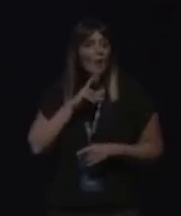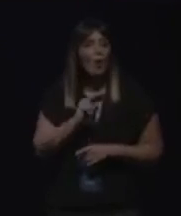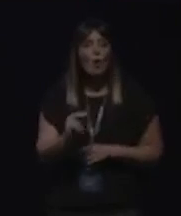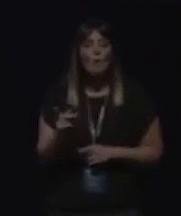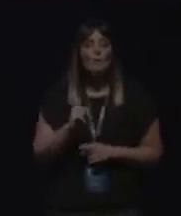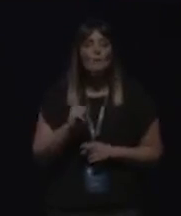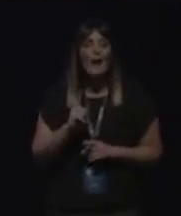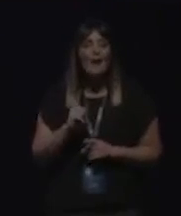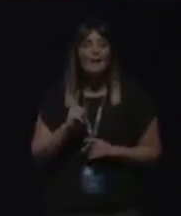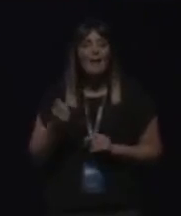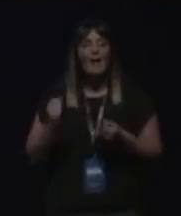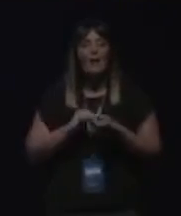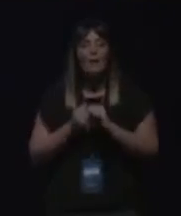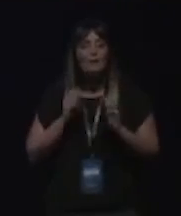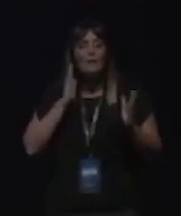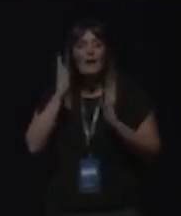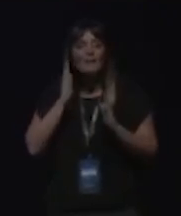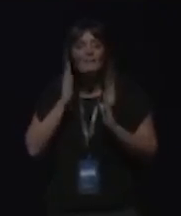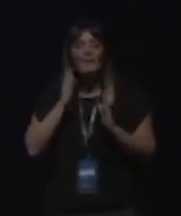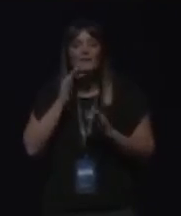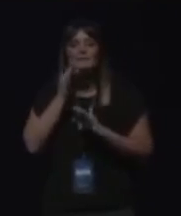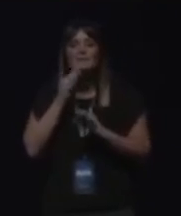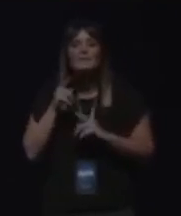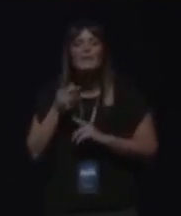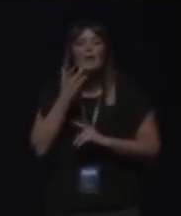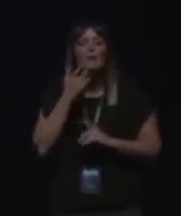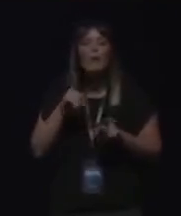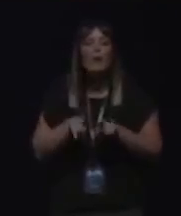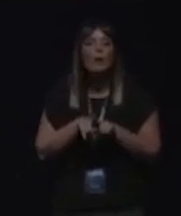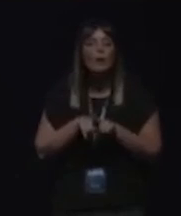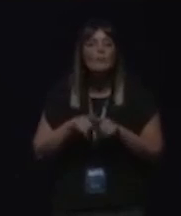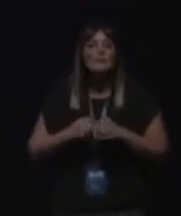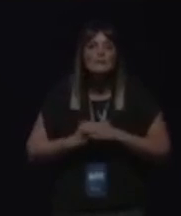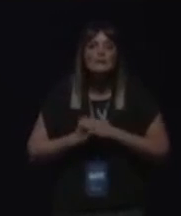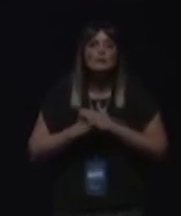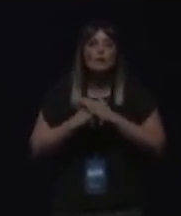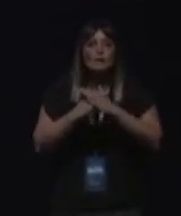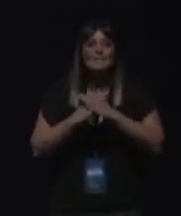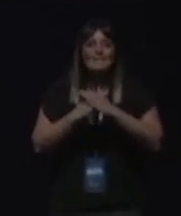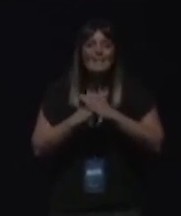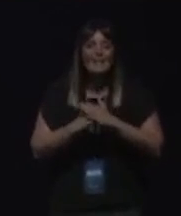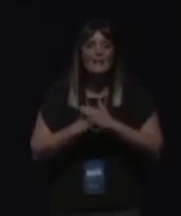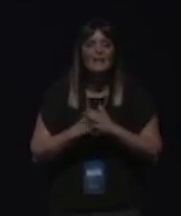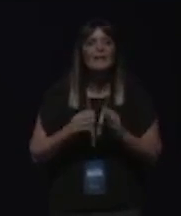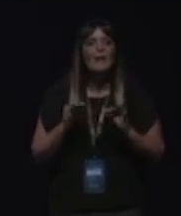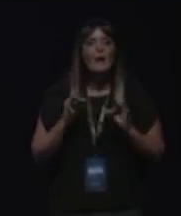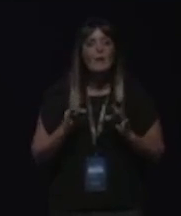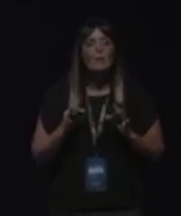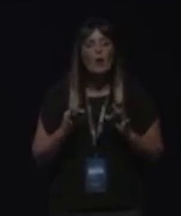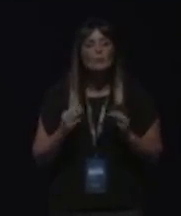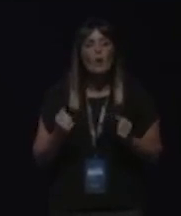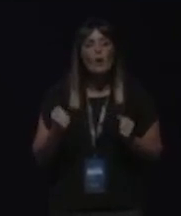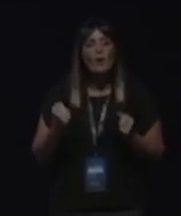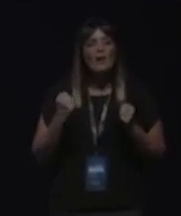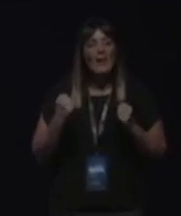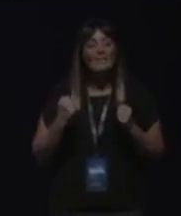mafie significa rafforzare uno dei pilastri dell'operatività, dell'esistenza, della forza